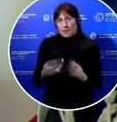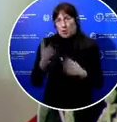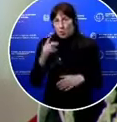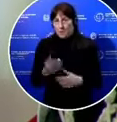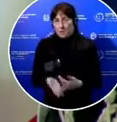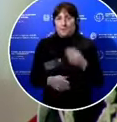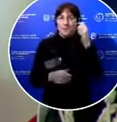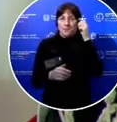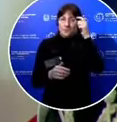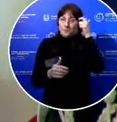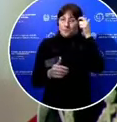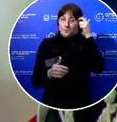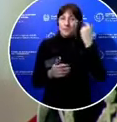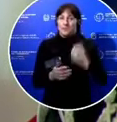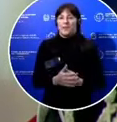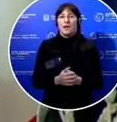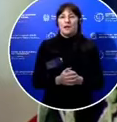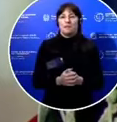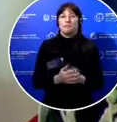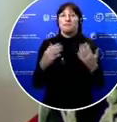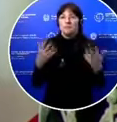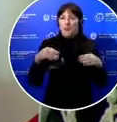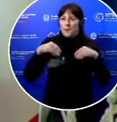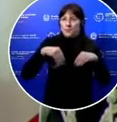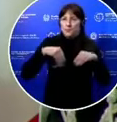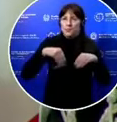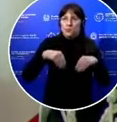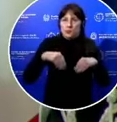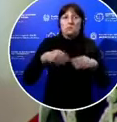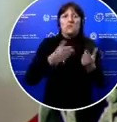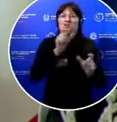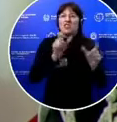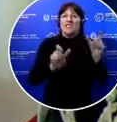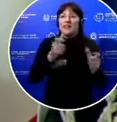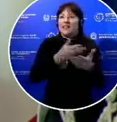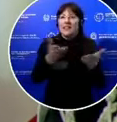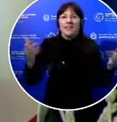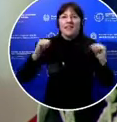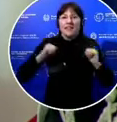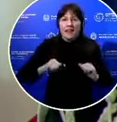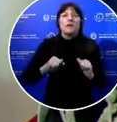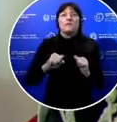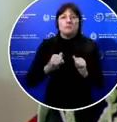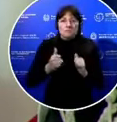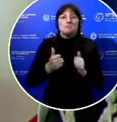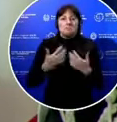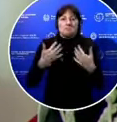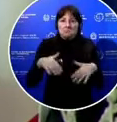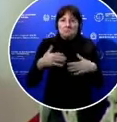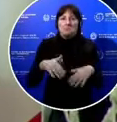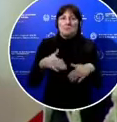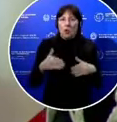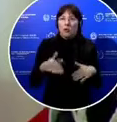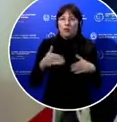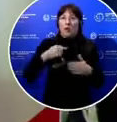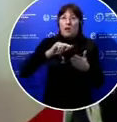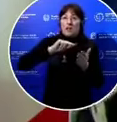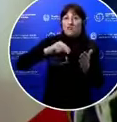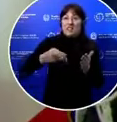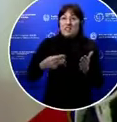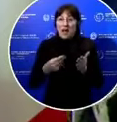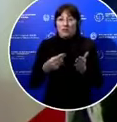particolare rilevanza. La partecipazione ai lavori da parte dei cittadini è stata particolarmente significativa. Abbiamo registrato in